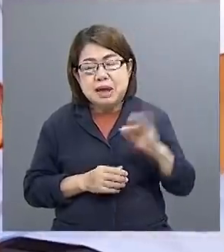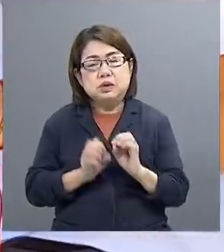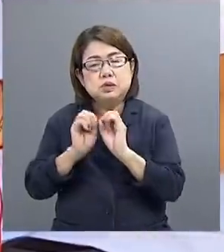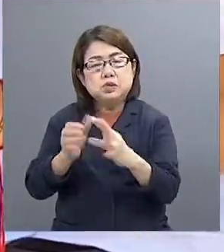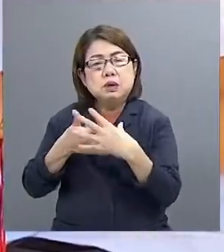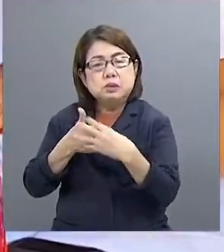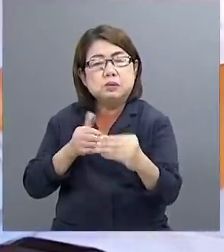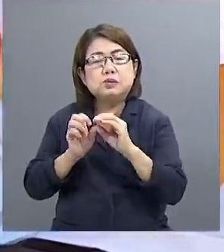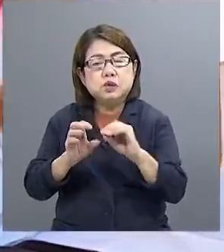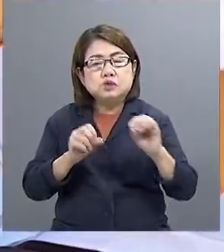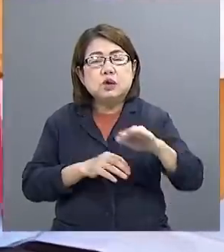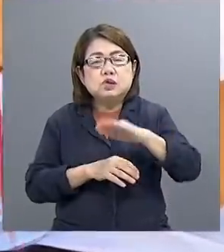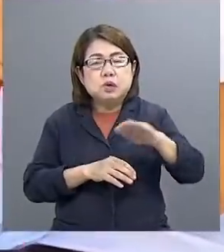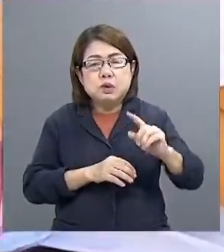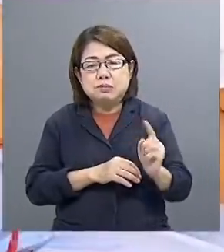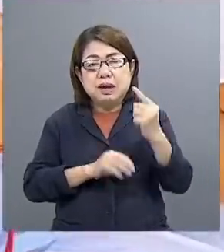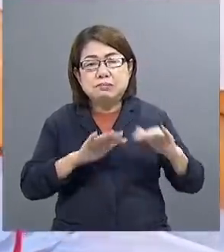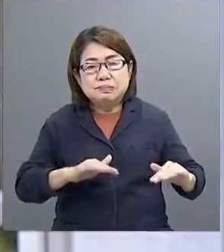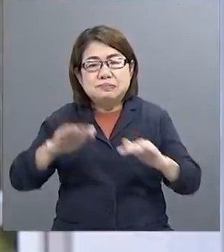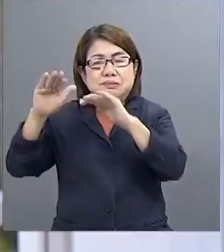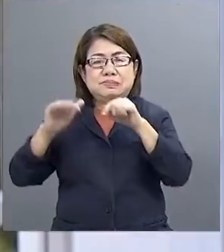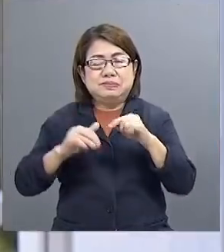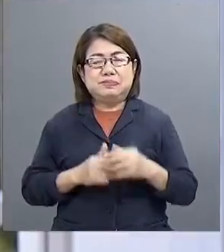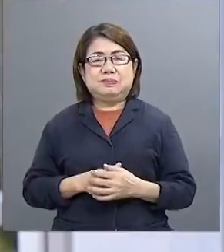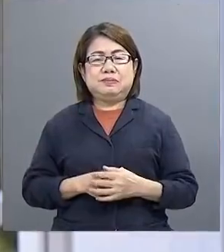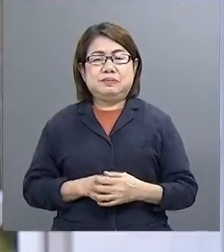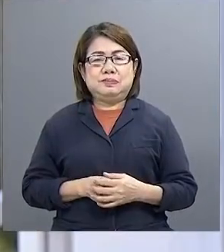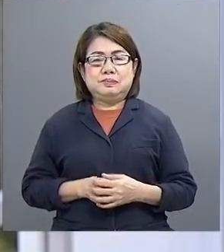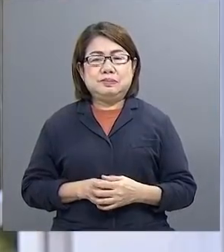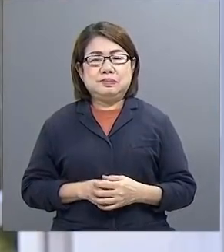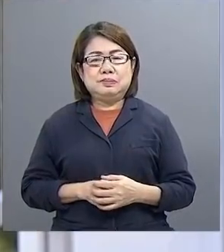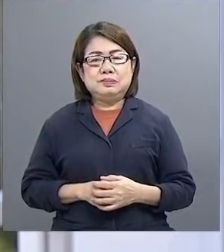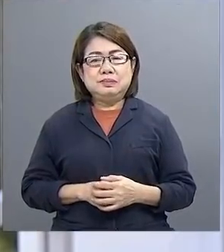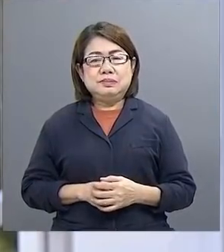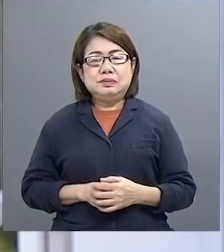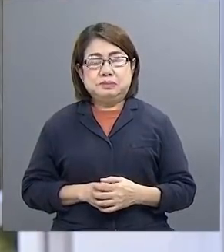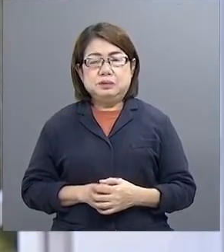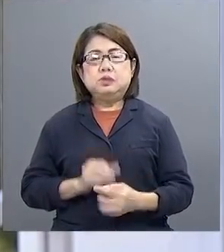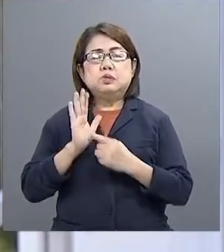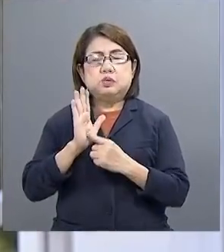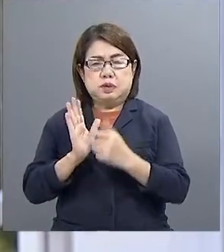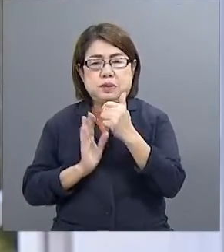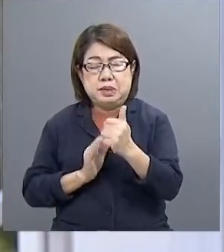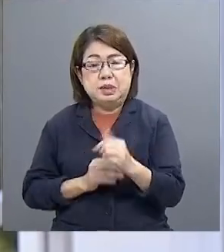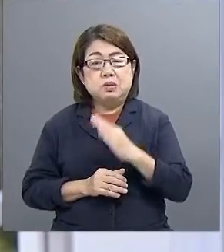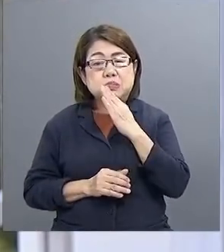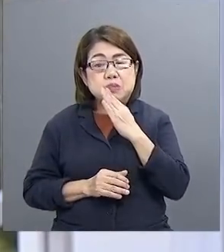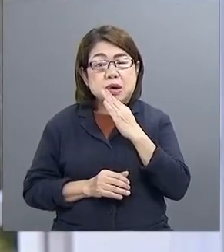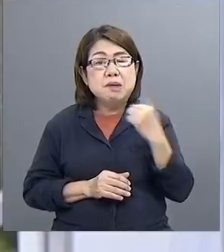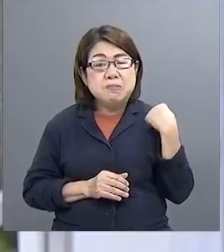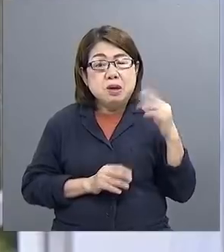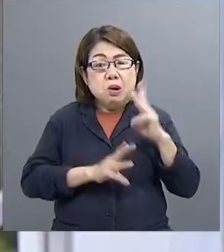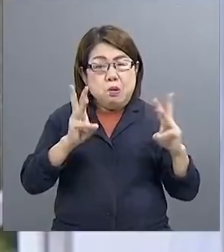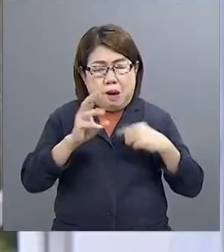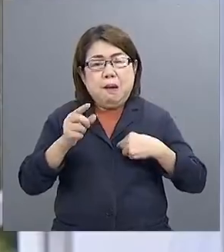คอยสอนน้องต่อถ้างาคอยถ่ายทอดวิชาความรู้ให้นะครับถือว่าเป็นอีกหนึ่งมุมที่ถ้ามีโอกาสอยากไปนะพังงานะ